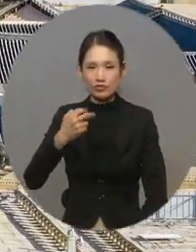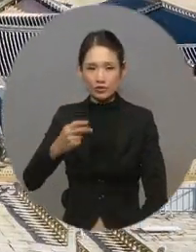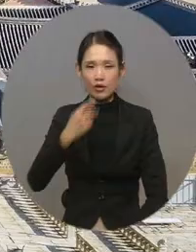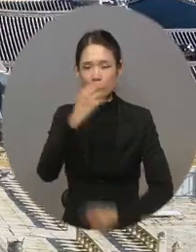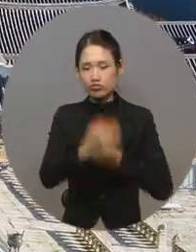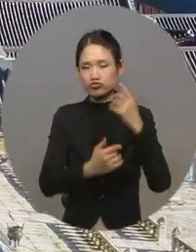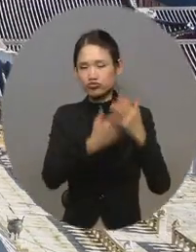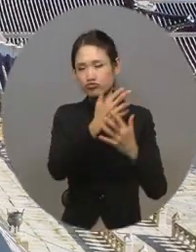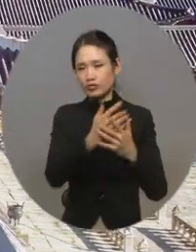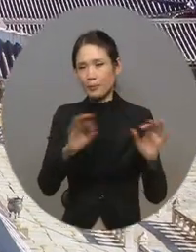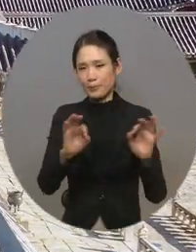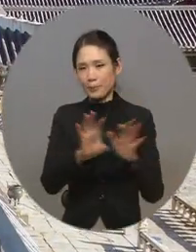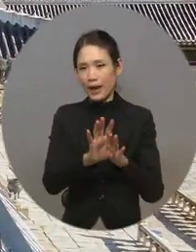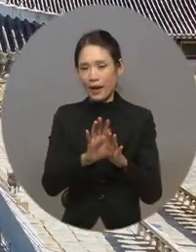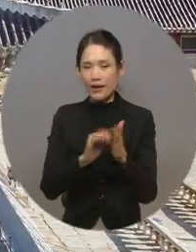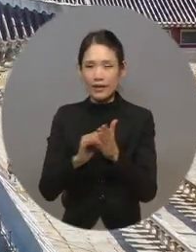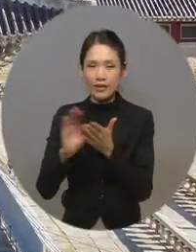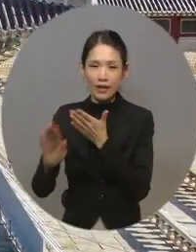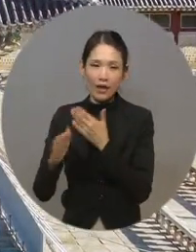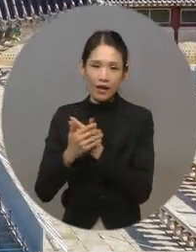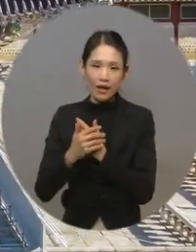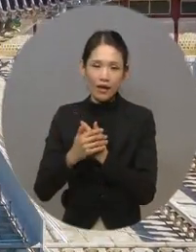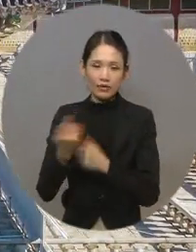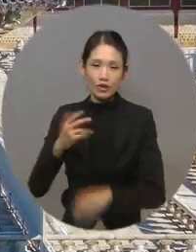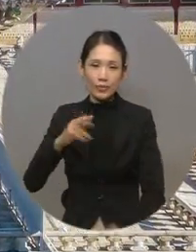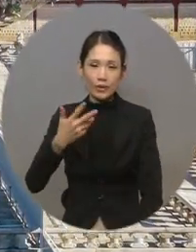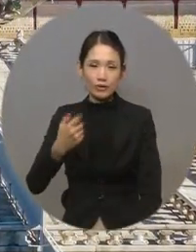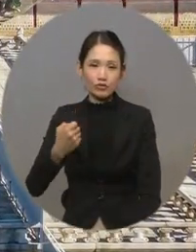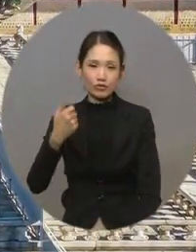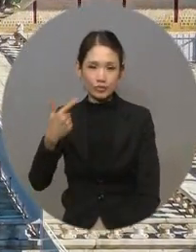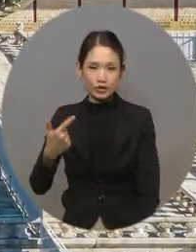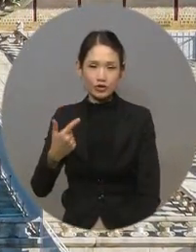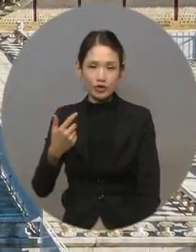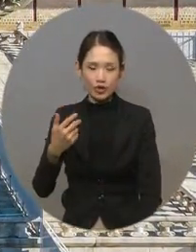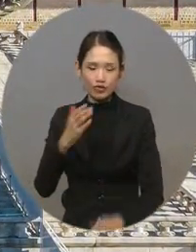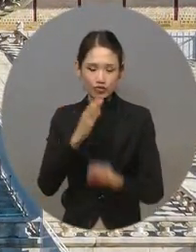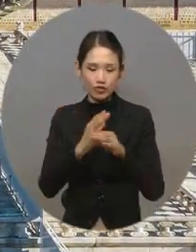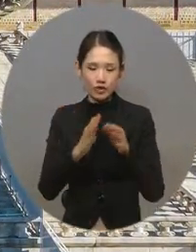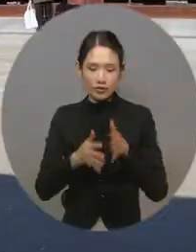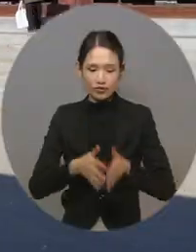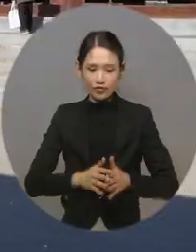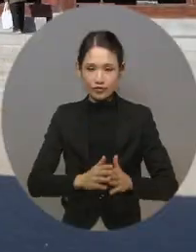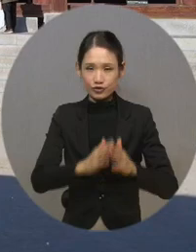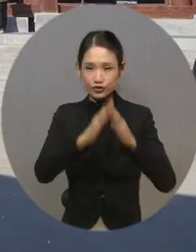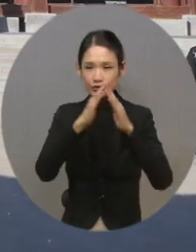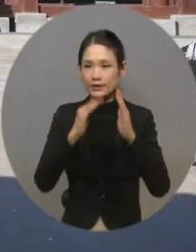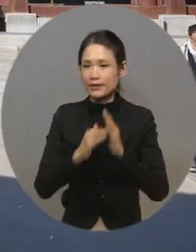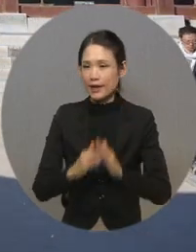없어졌다가 고종 때인 1867년 중건됐습니다.